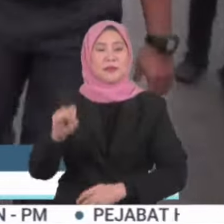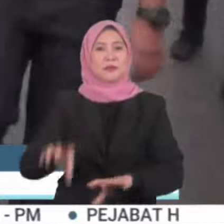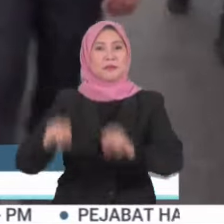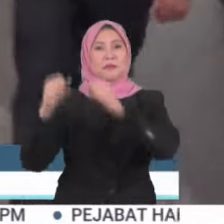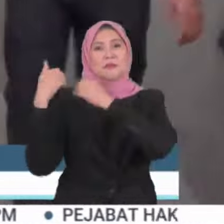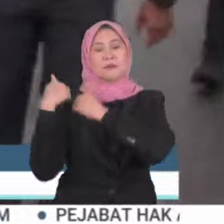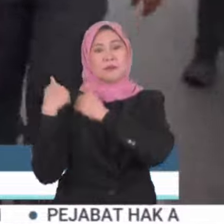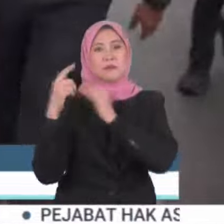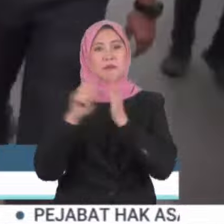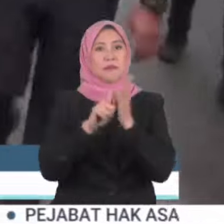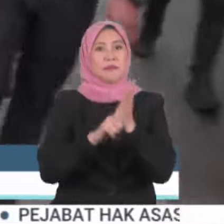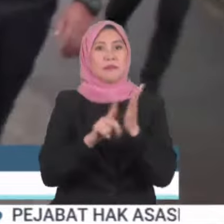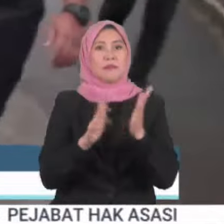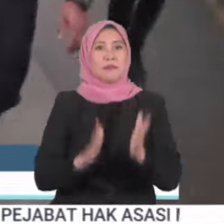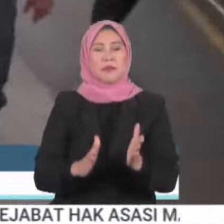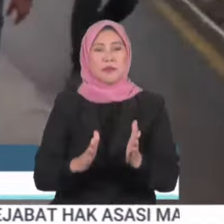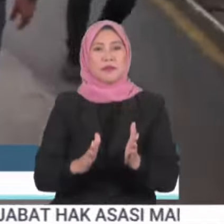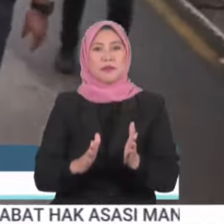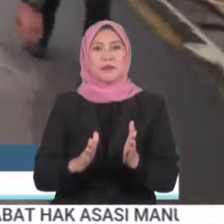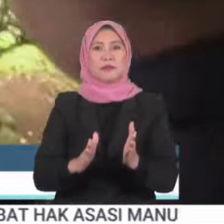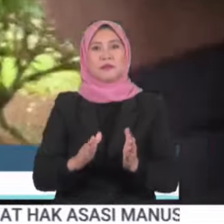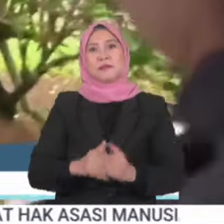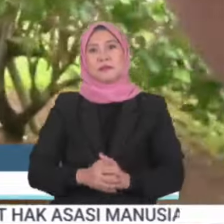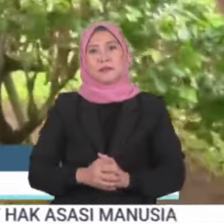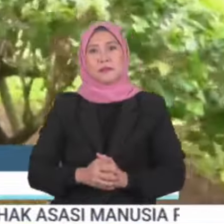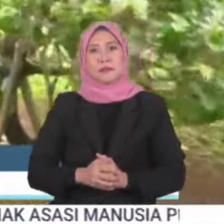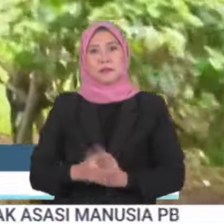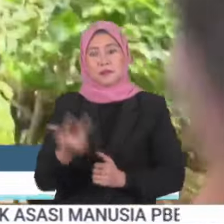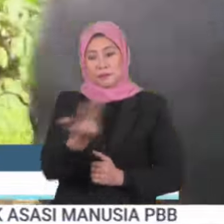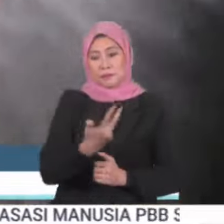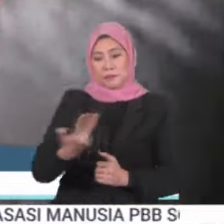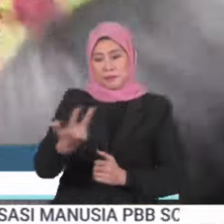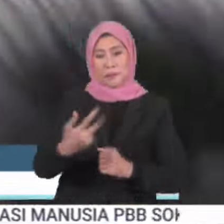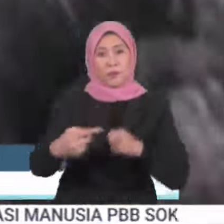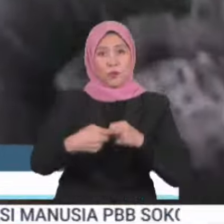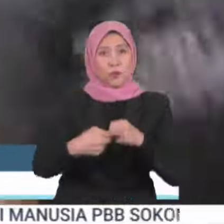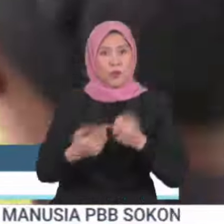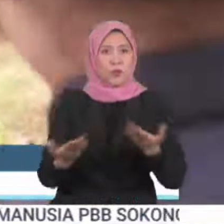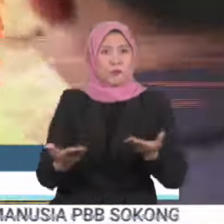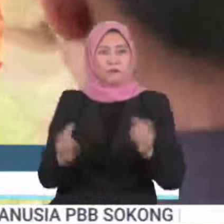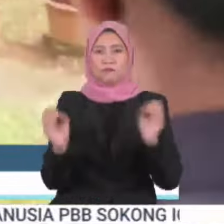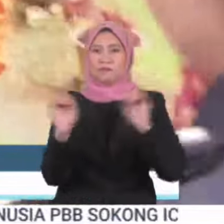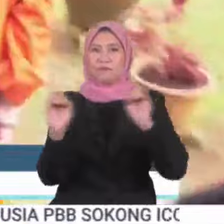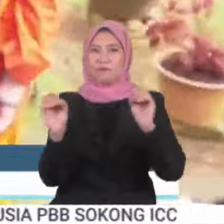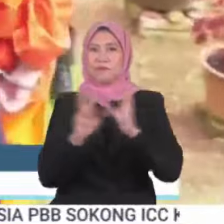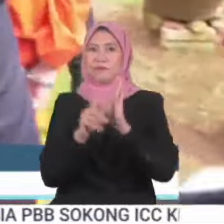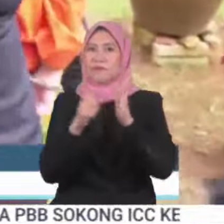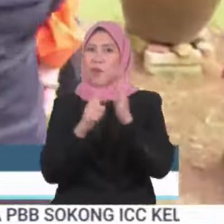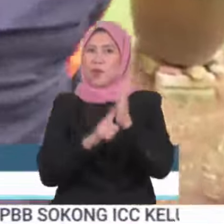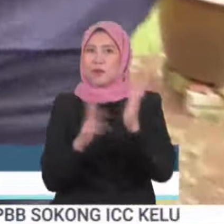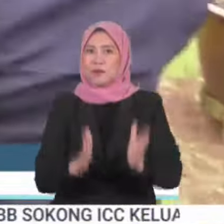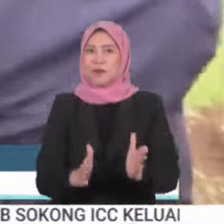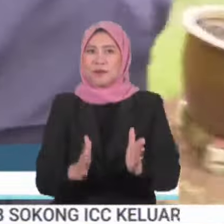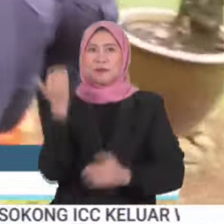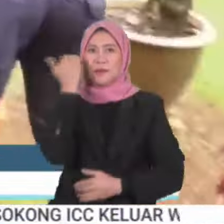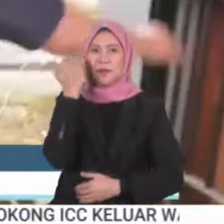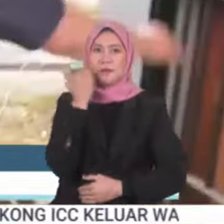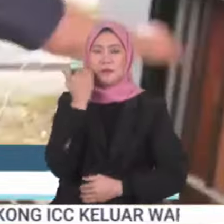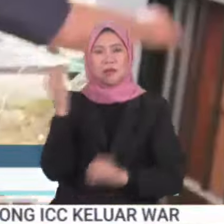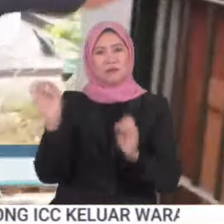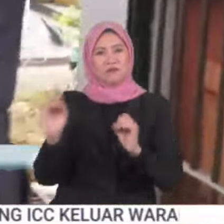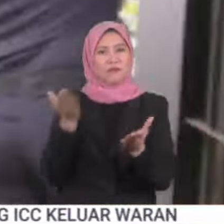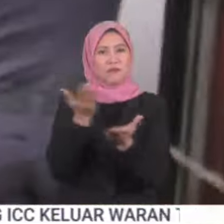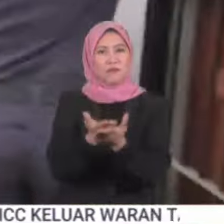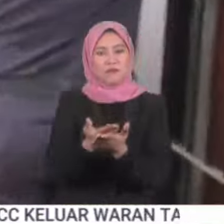Timbalan Pendakwa Raya Nur Syahirah Azhar. Manakala ketiga-tiga tertuduh tidak diwakili peguam, mahkamah tidak